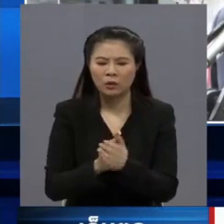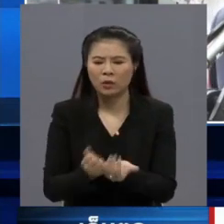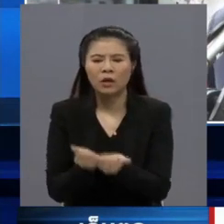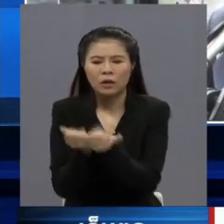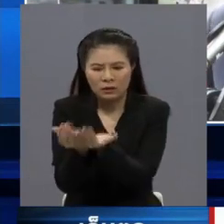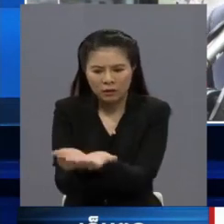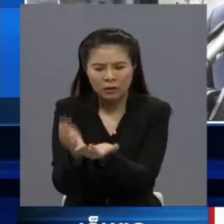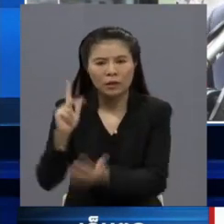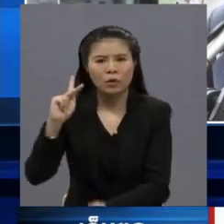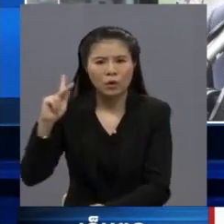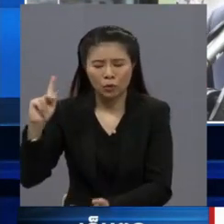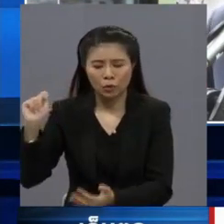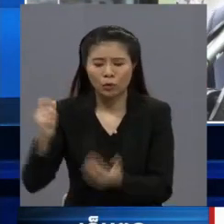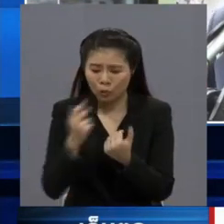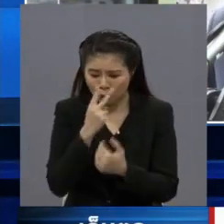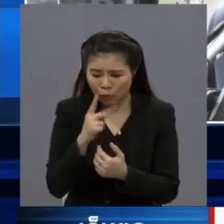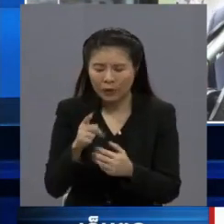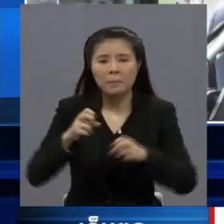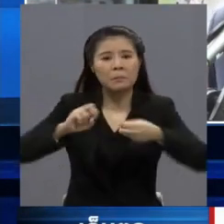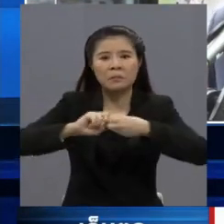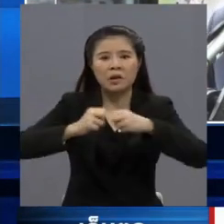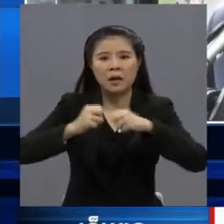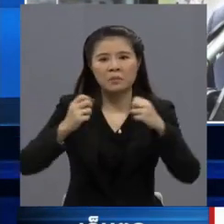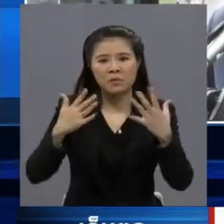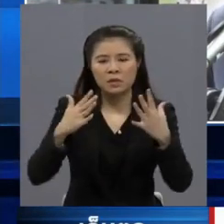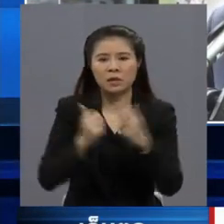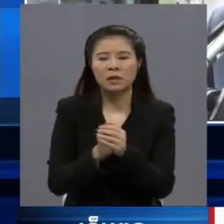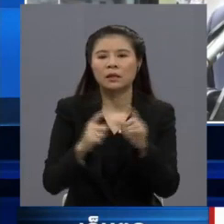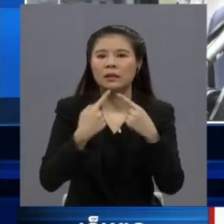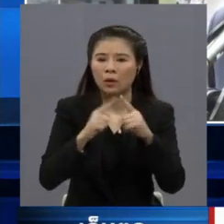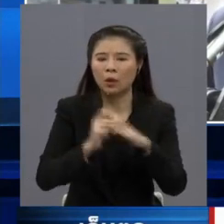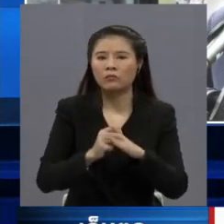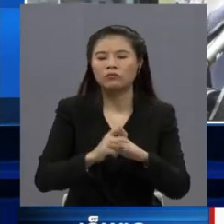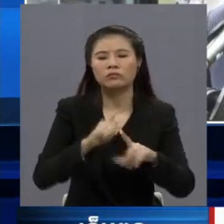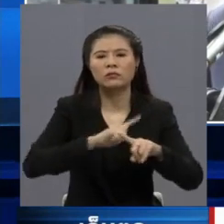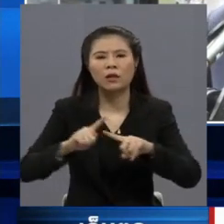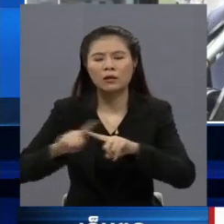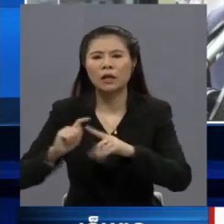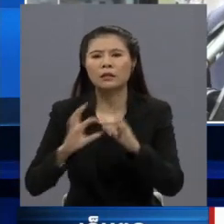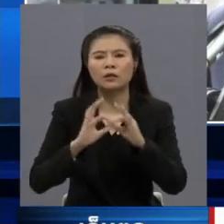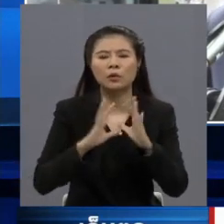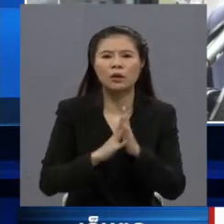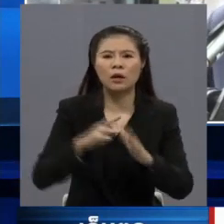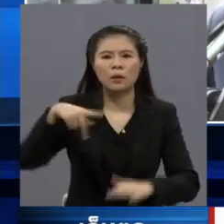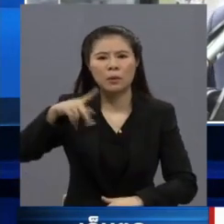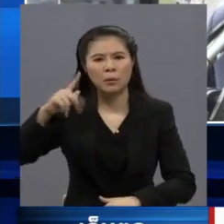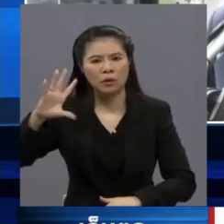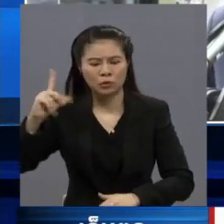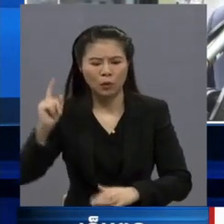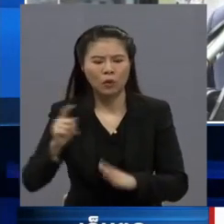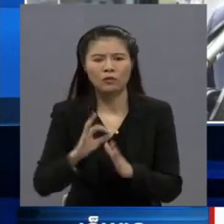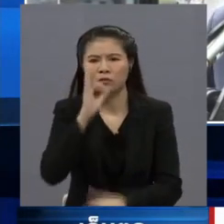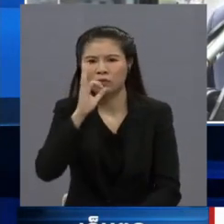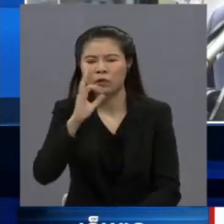ความเรียบร้อยไม่มีปัญหาอะไรส่วนเรื่องอื่นหากจะมีประเด็นในทางกฎหมายเช่นมีการไปร้องศาลร้องปปช.ร้องกกต.ก็เ